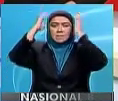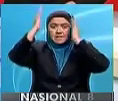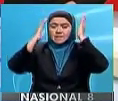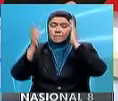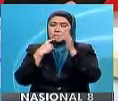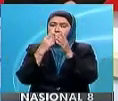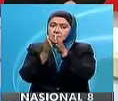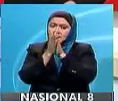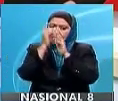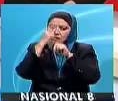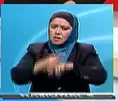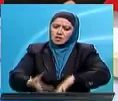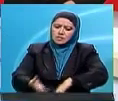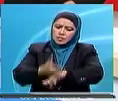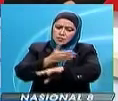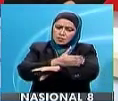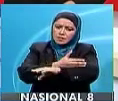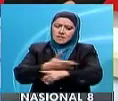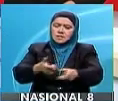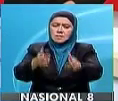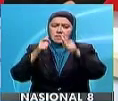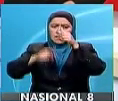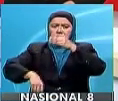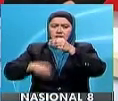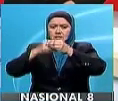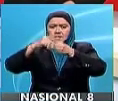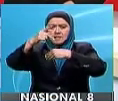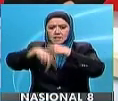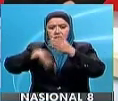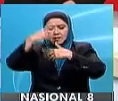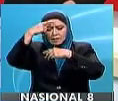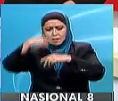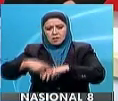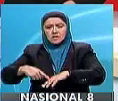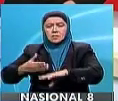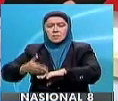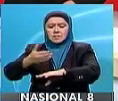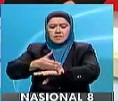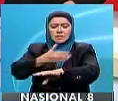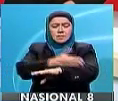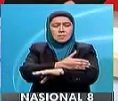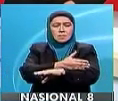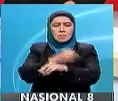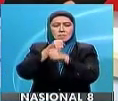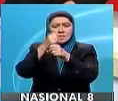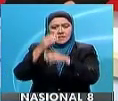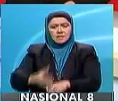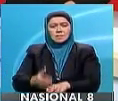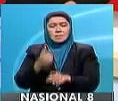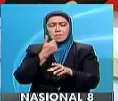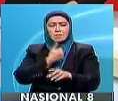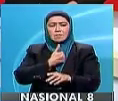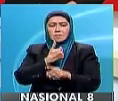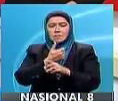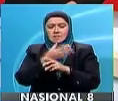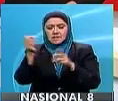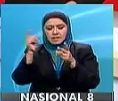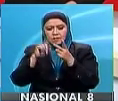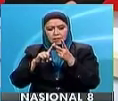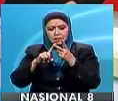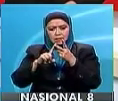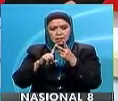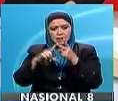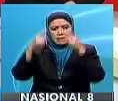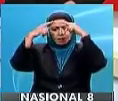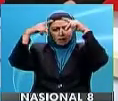mempergiatkan program bagi meningkatkan kemahiran dan produktiviti pekerja masing-masing. Pengarah Eksekutif Persekutuan Majikan-Majikan Malaysia, Datuk